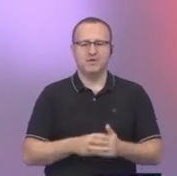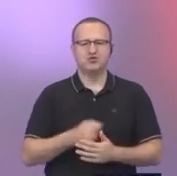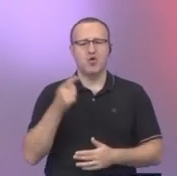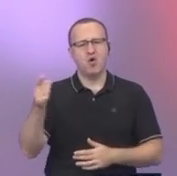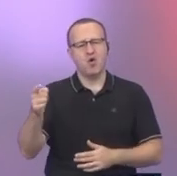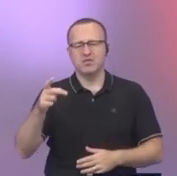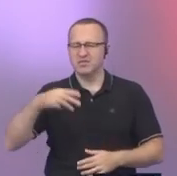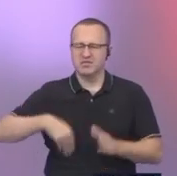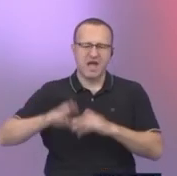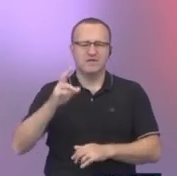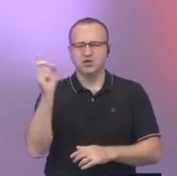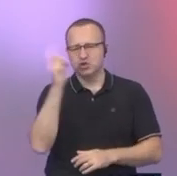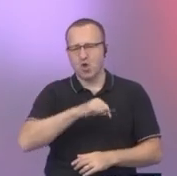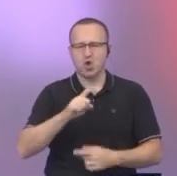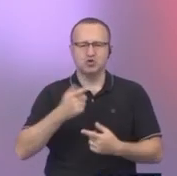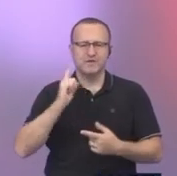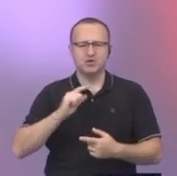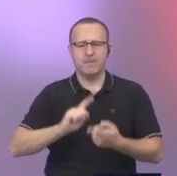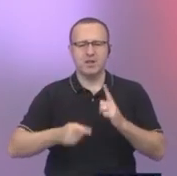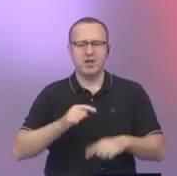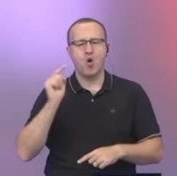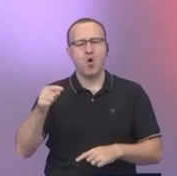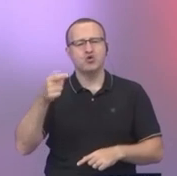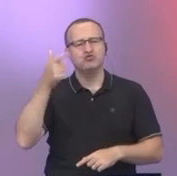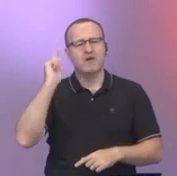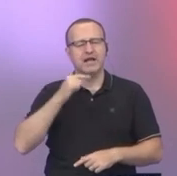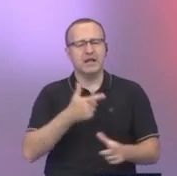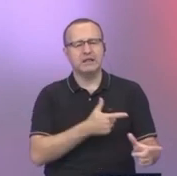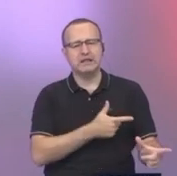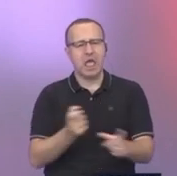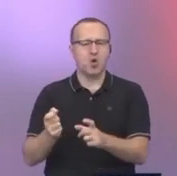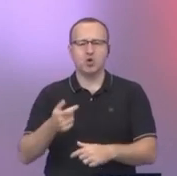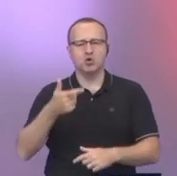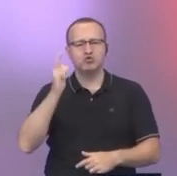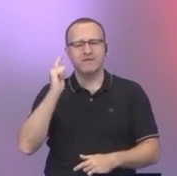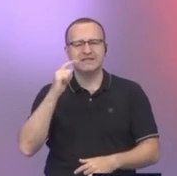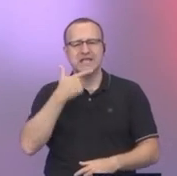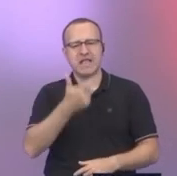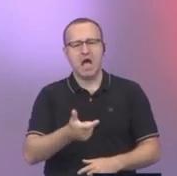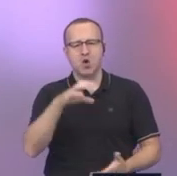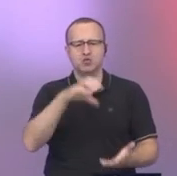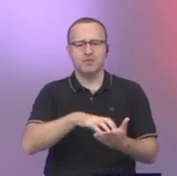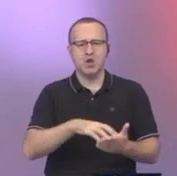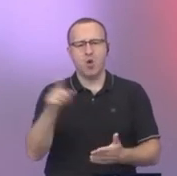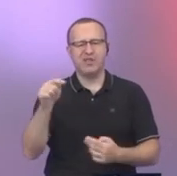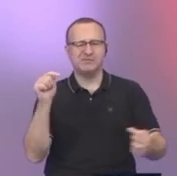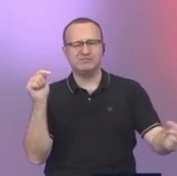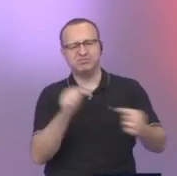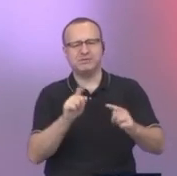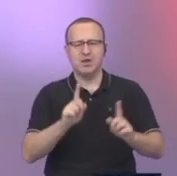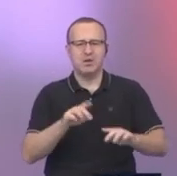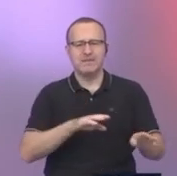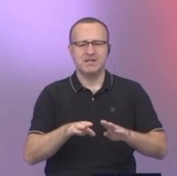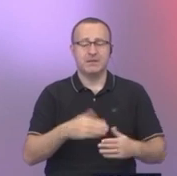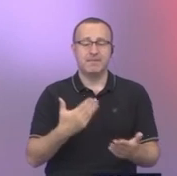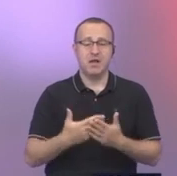pôvodca najväčšieho zla slovenskej politiky a ten človek terorizuje vybrané skupiny slovenského národa, alebo neznáša niektorých ministrov, preto